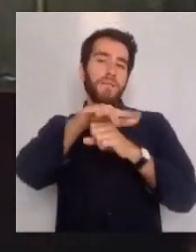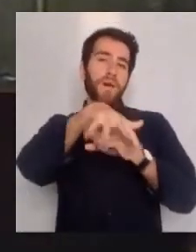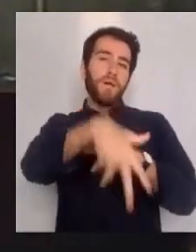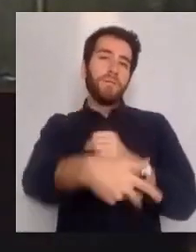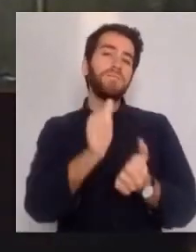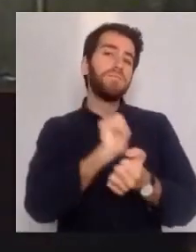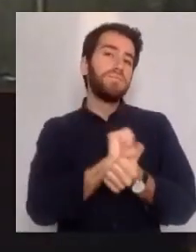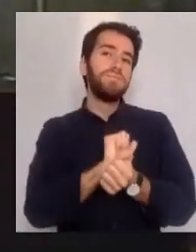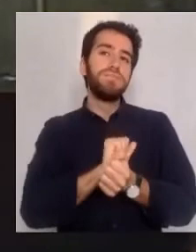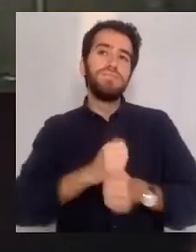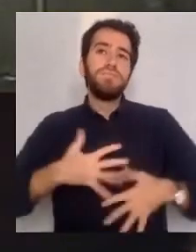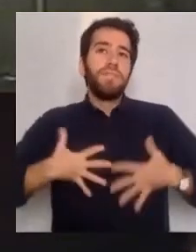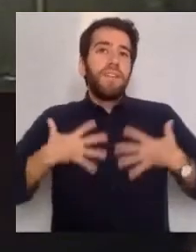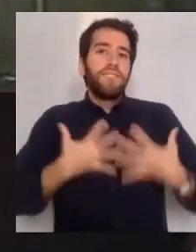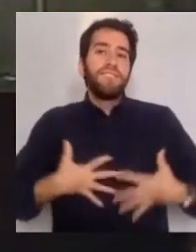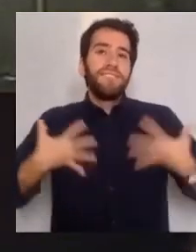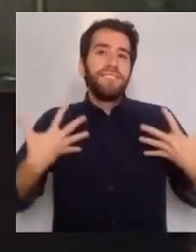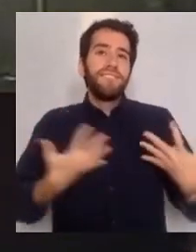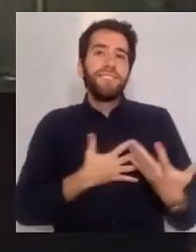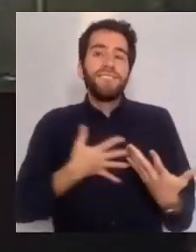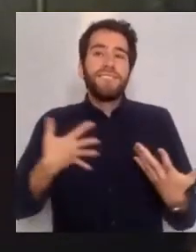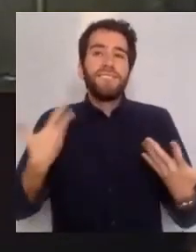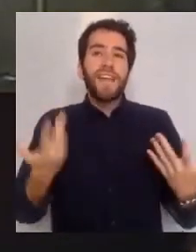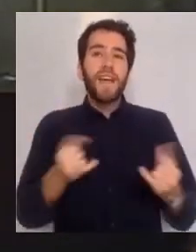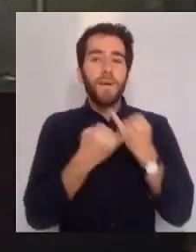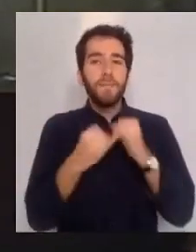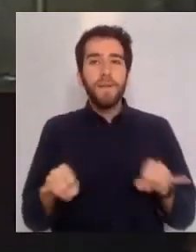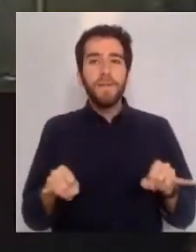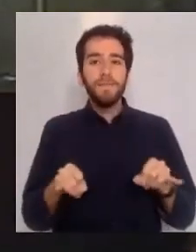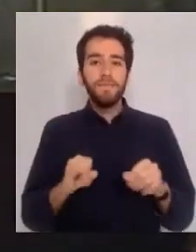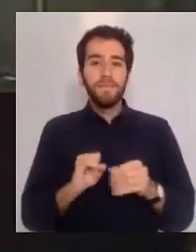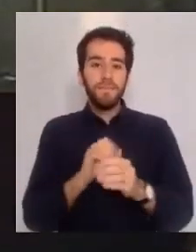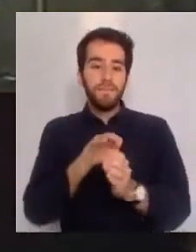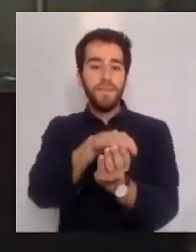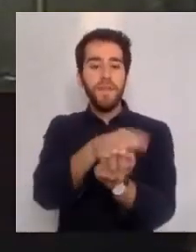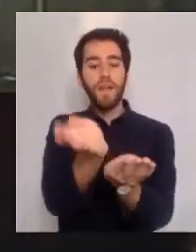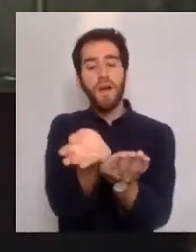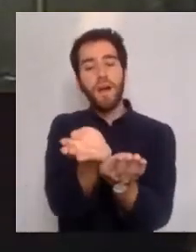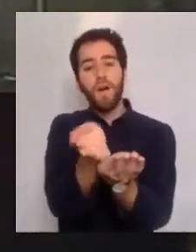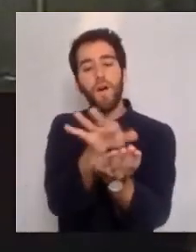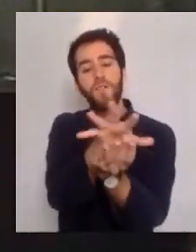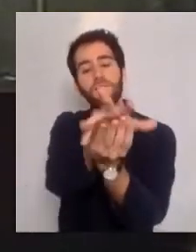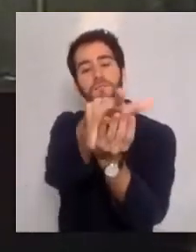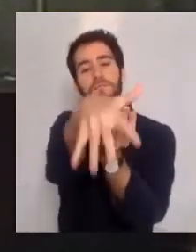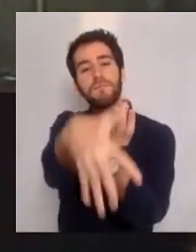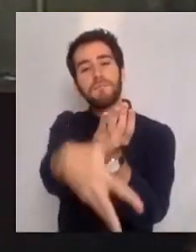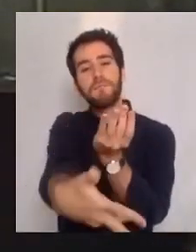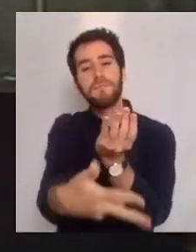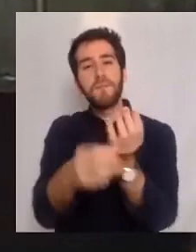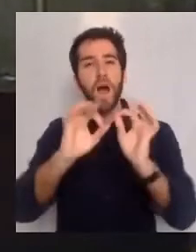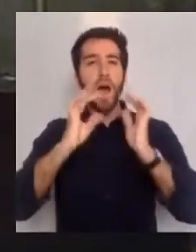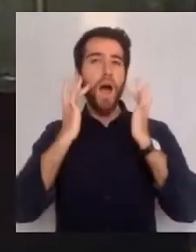pau brolla del sepulcre de Crist obert i ple de resplendor.